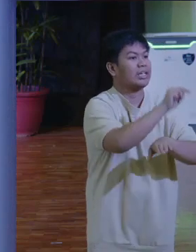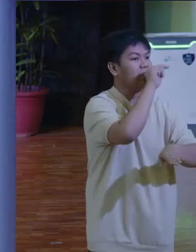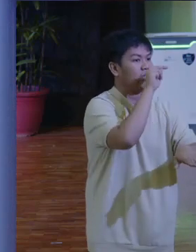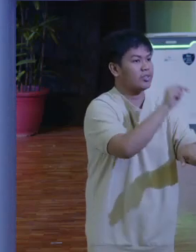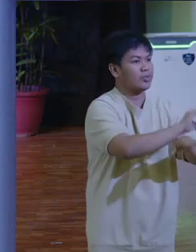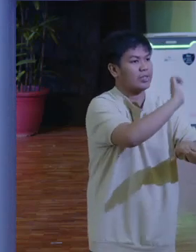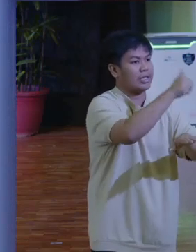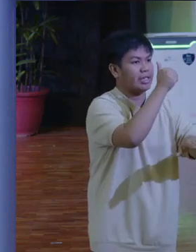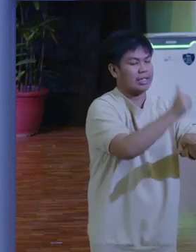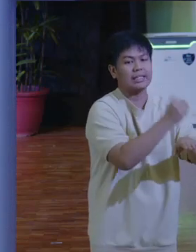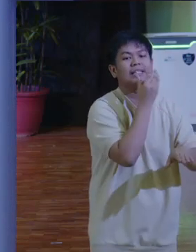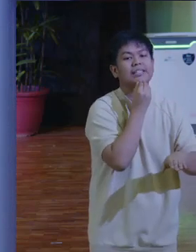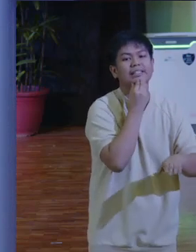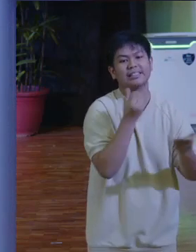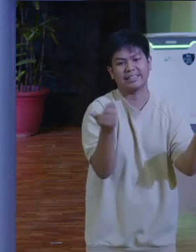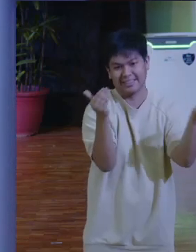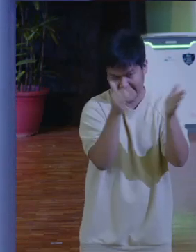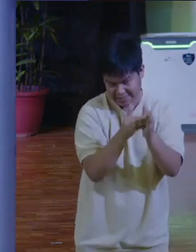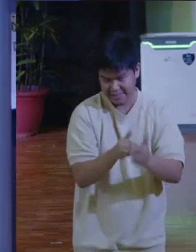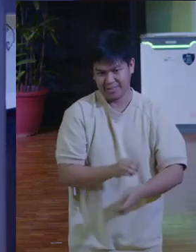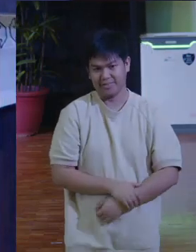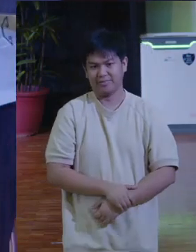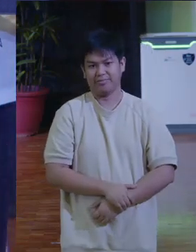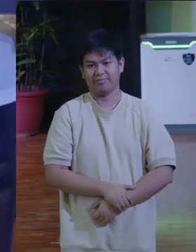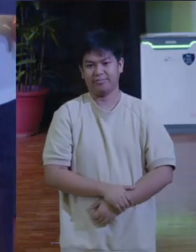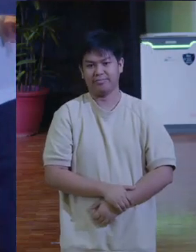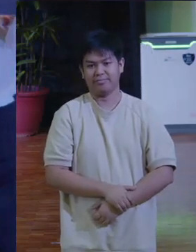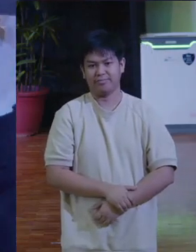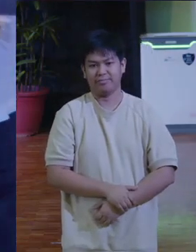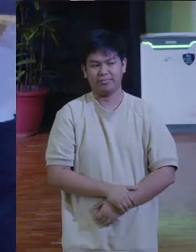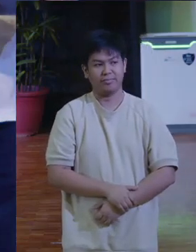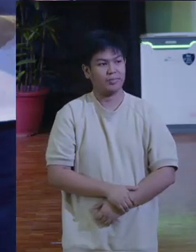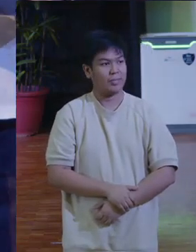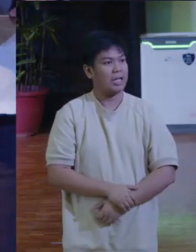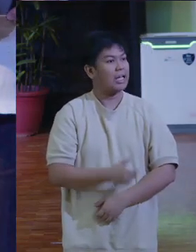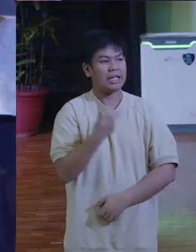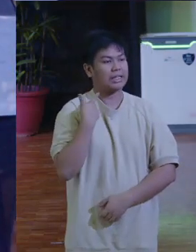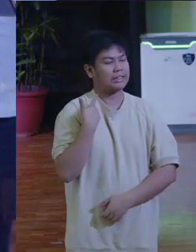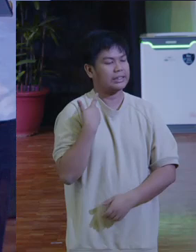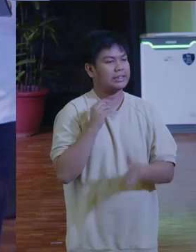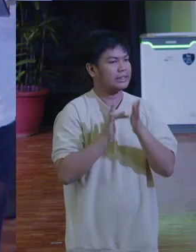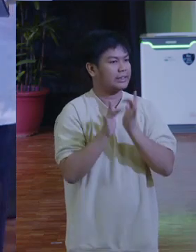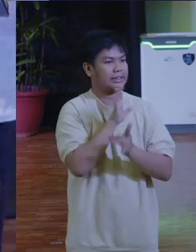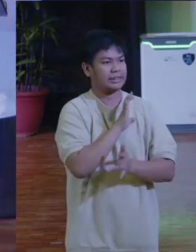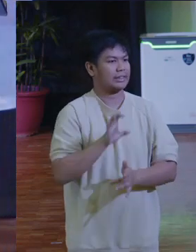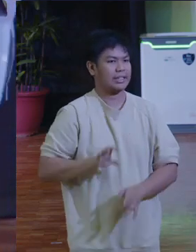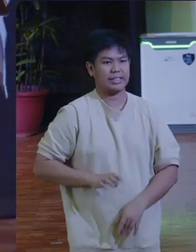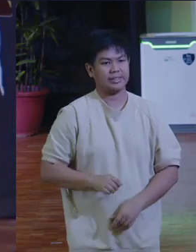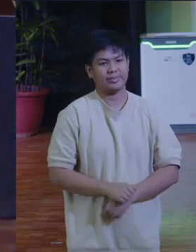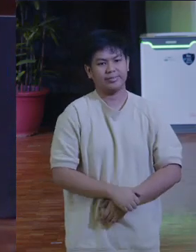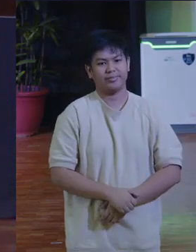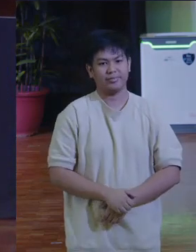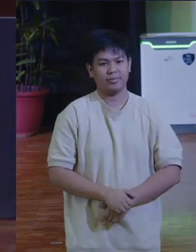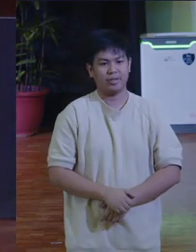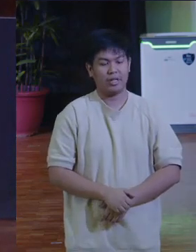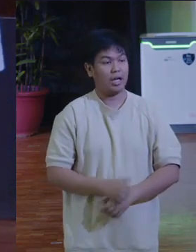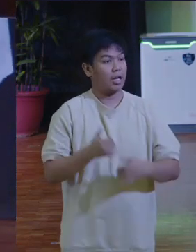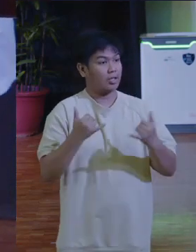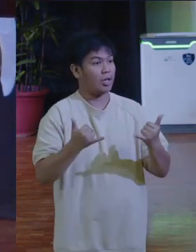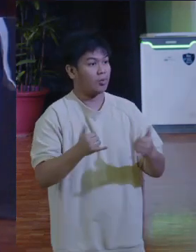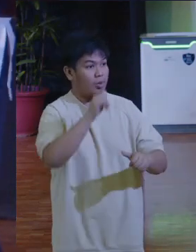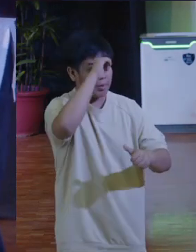pride. Hindi ba nung nag-appear ang ating Panginoon, nung dumating siya, gusto siyang itaguyod